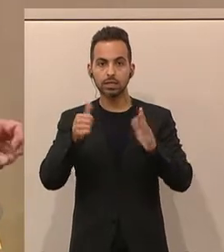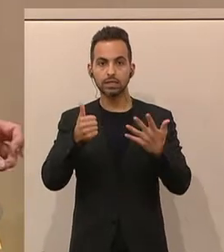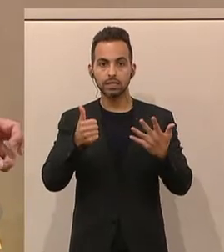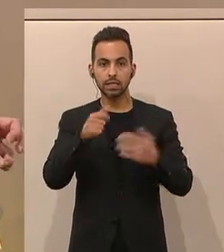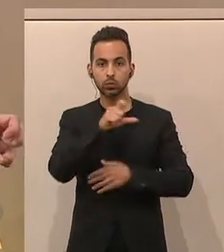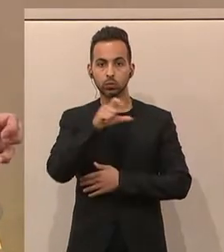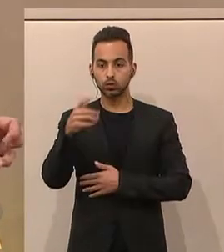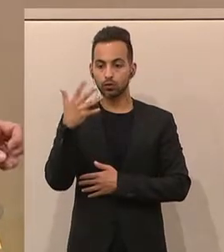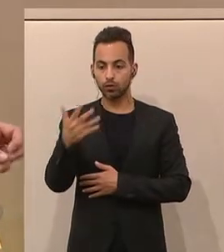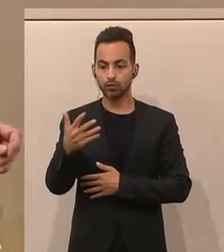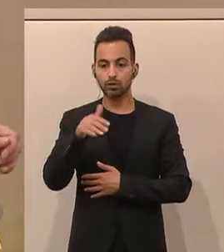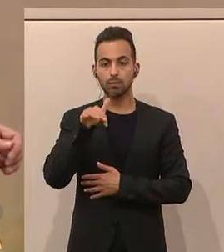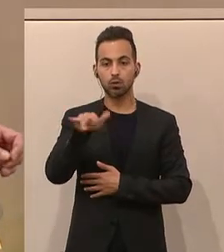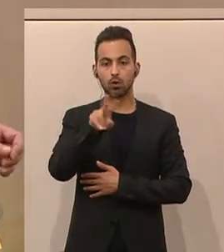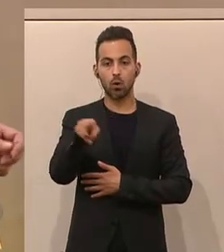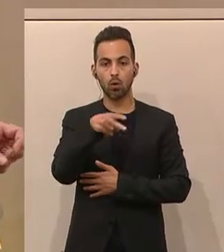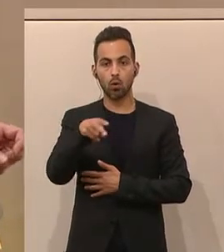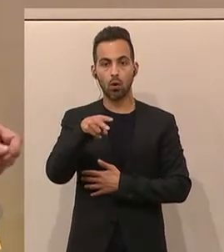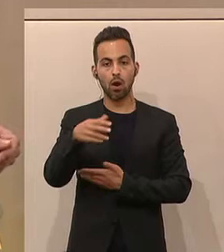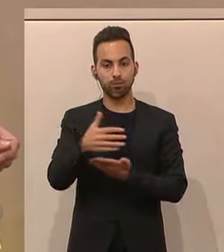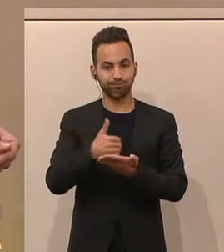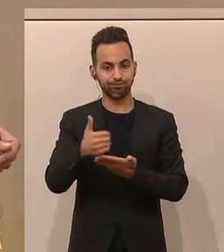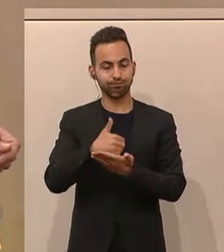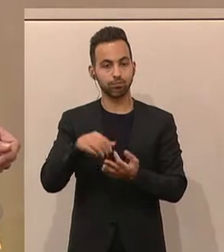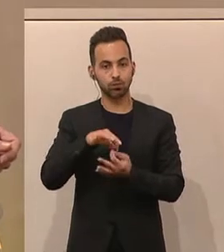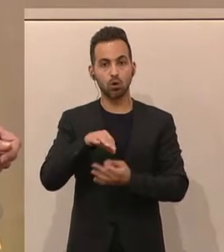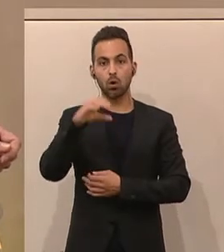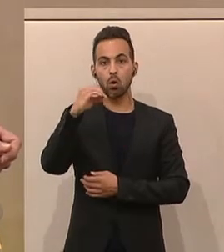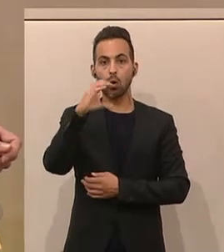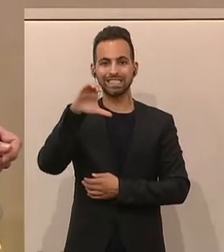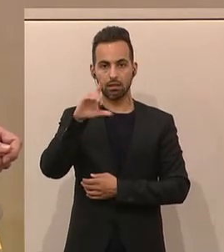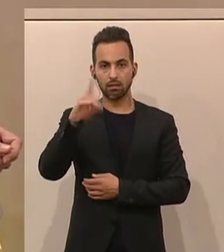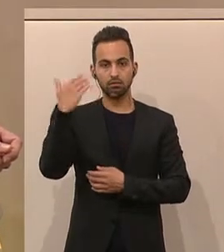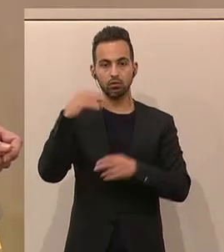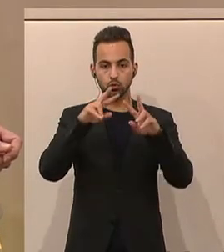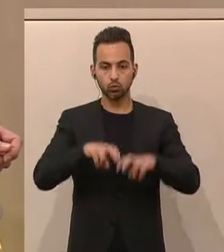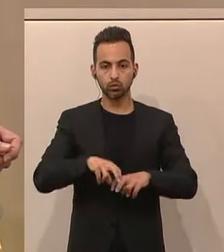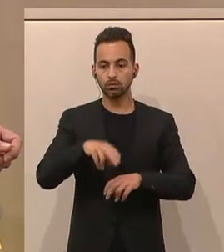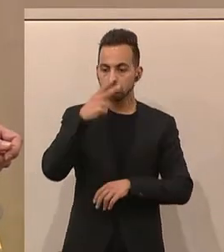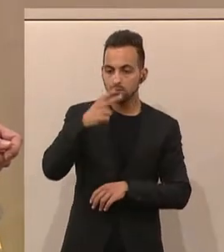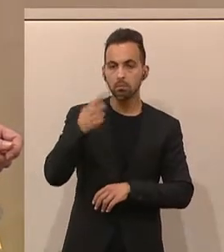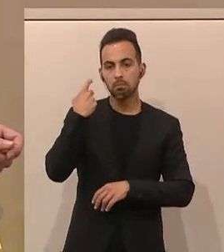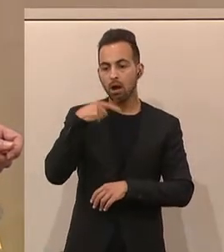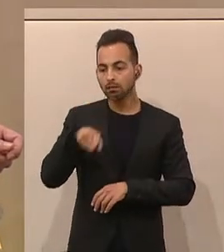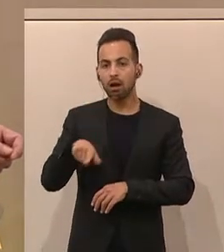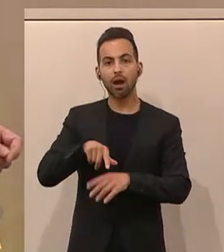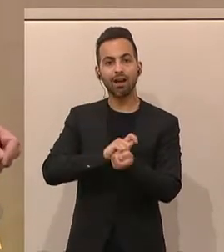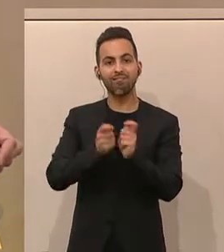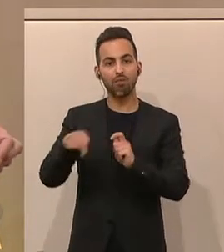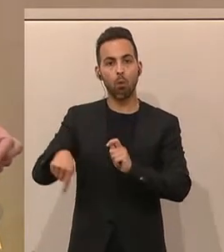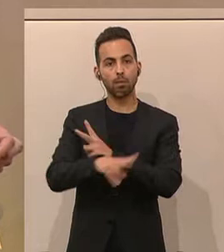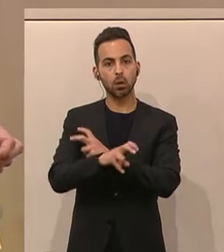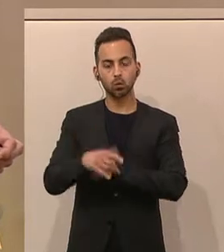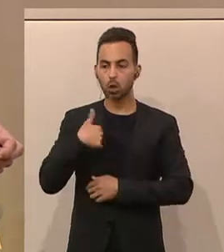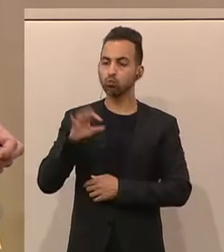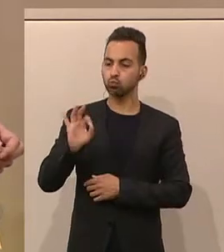Millionen Euro. Die OECD bewertete 2015 mittels einer Studie die Reform als vielversprechend.